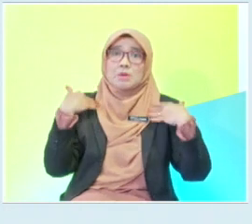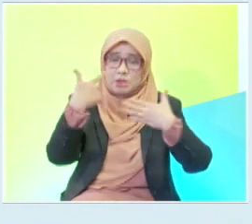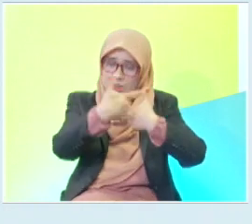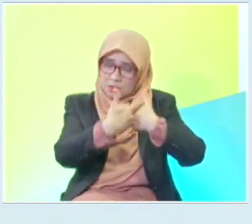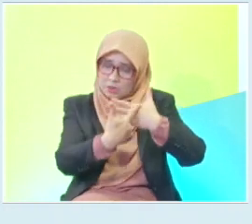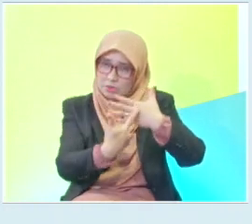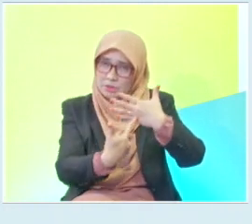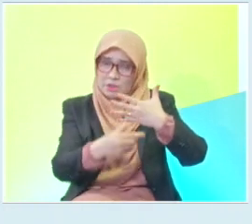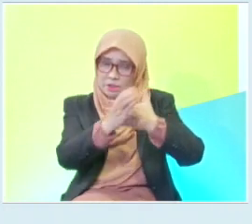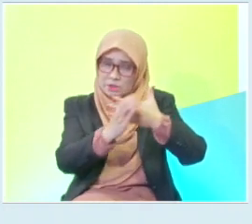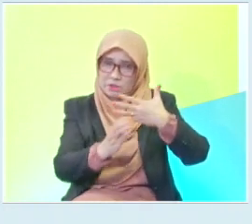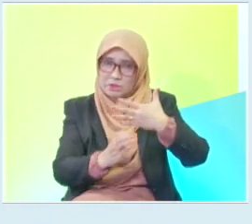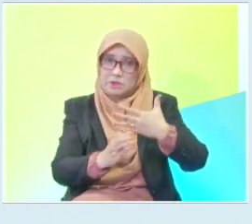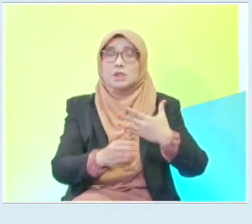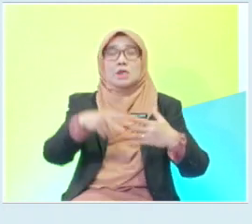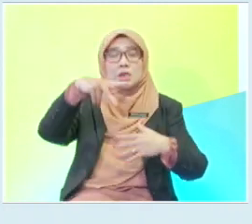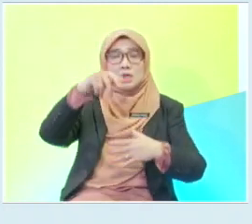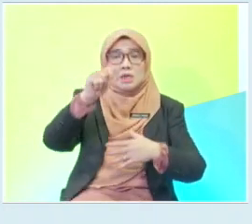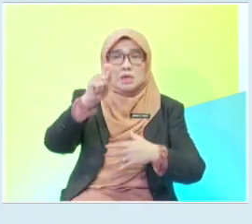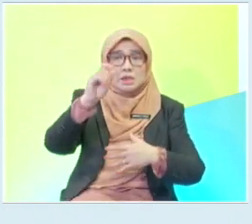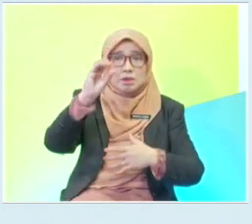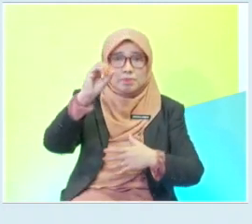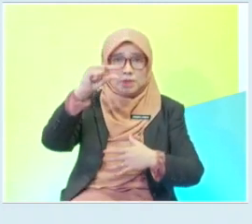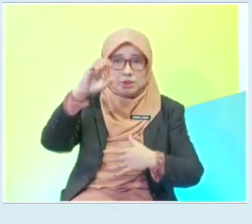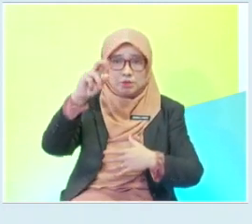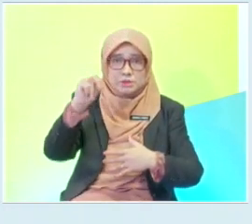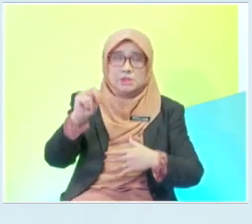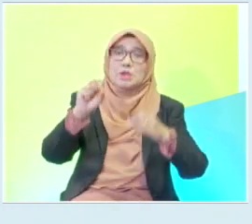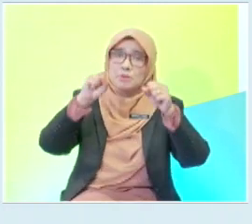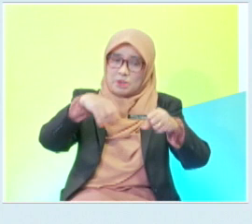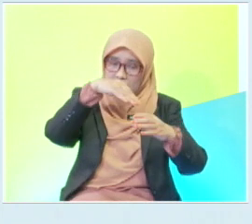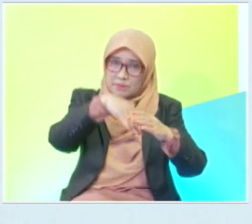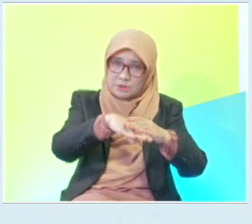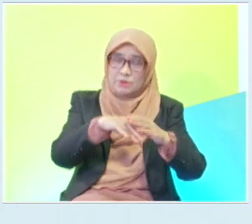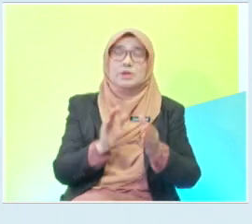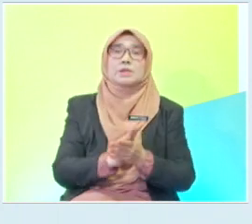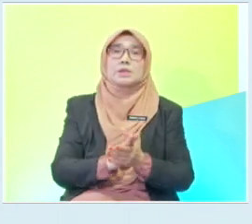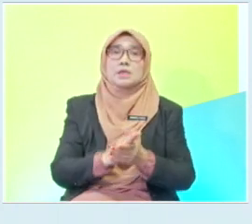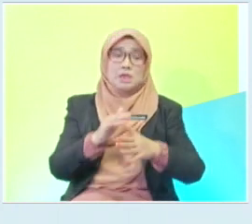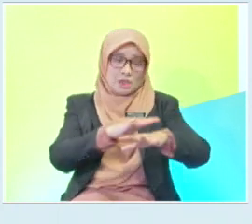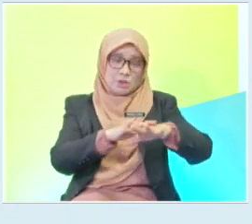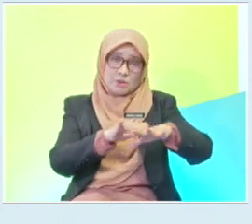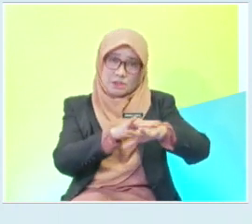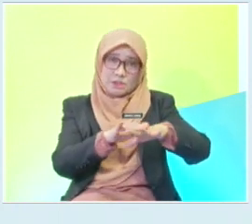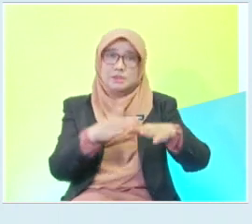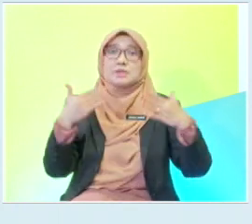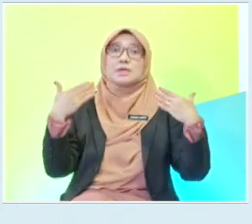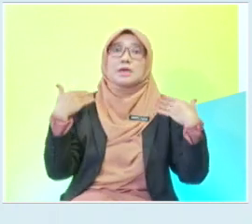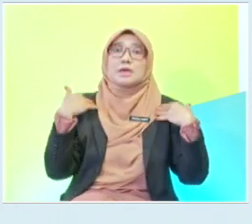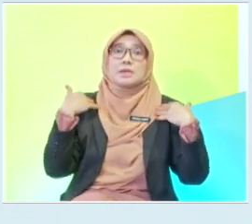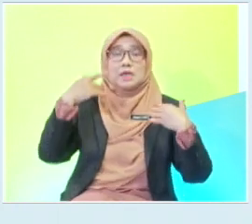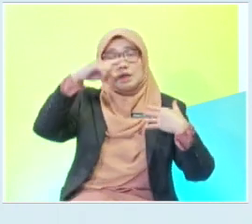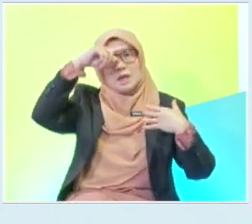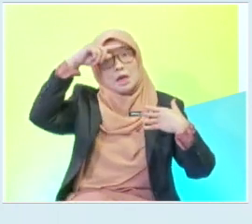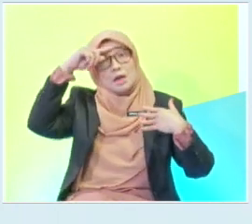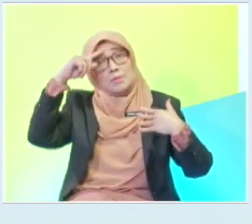jadi selain daripada kulit tadi, kulit kita juga akan menghasilkan peluh dan juga sebum, macam berminyak sikit kan kulit kita. Okey,